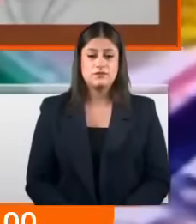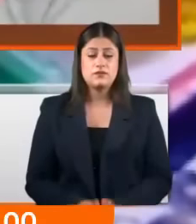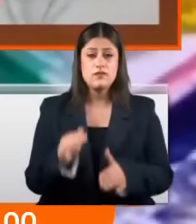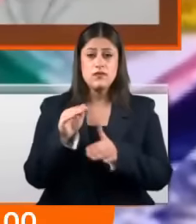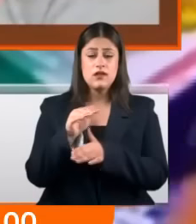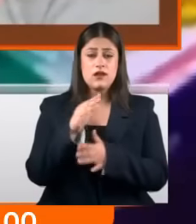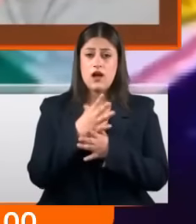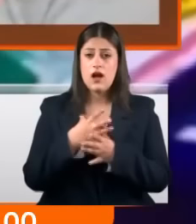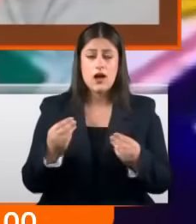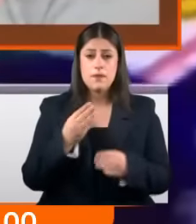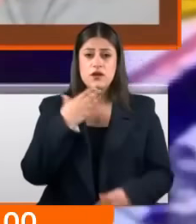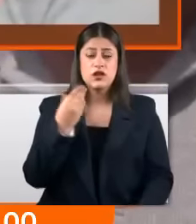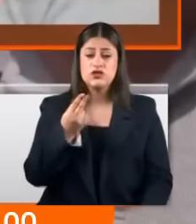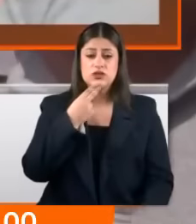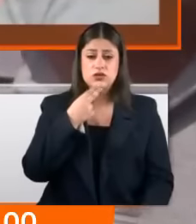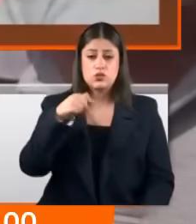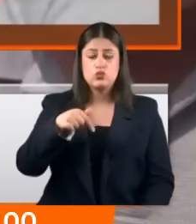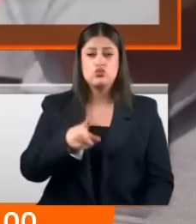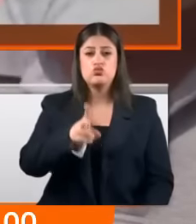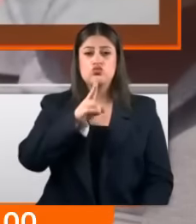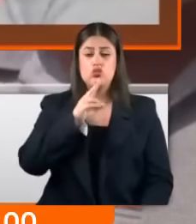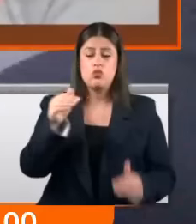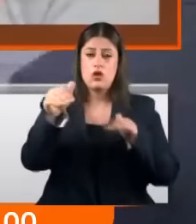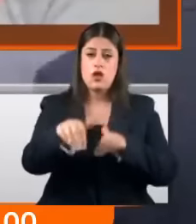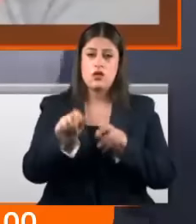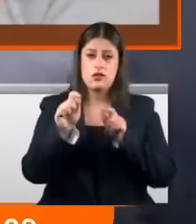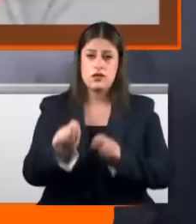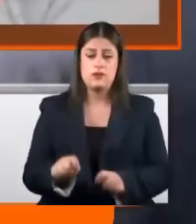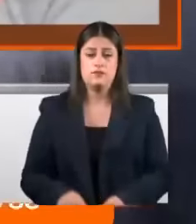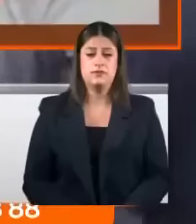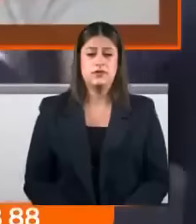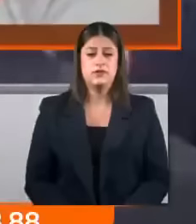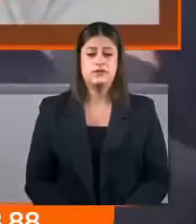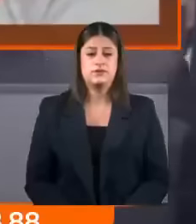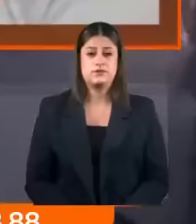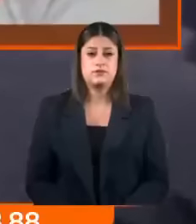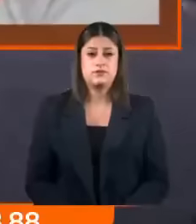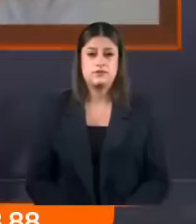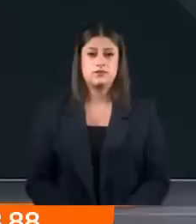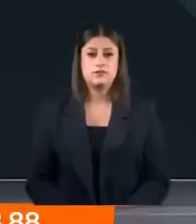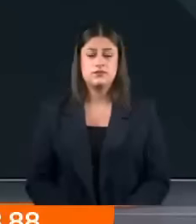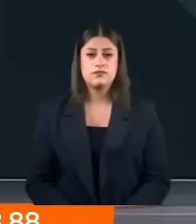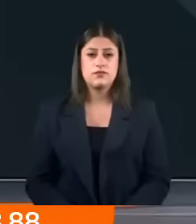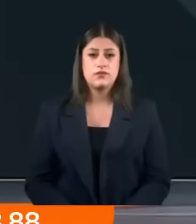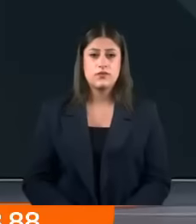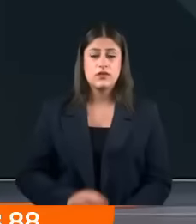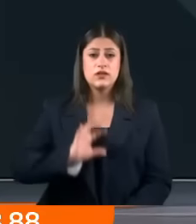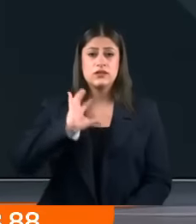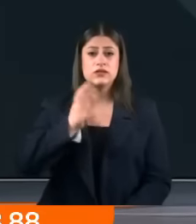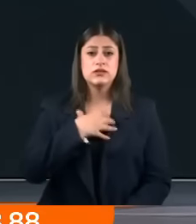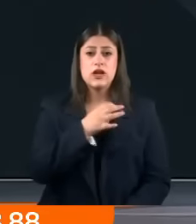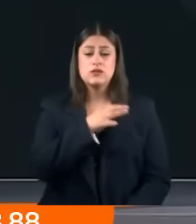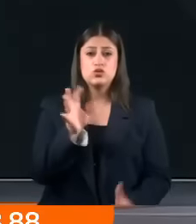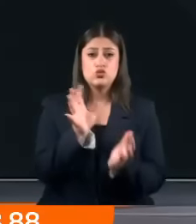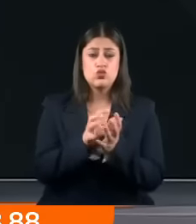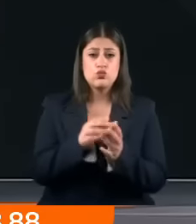Hayatını kaybeden genç kız bugün son yolculuğuna uğurlandı. Sahipsiz